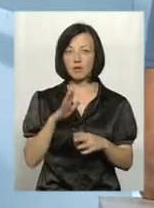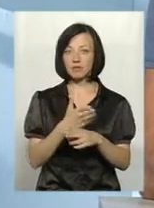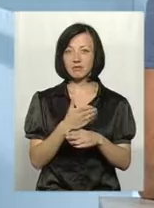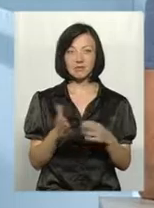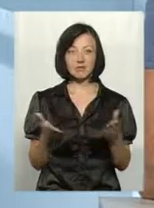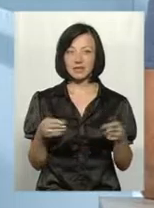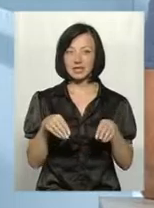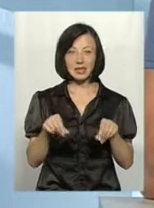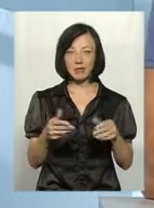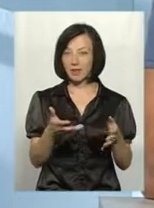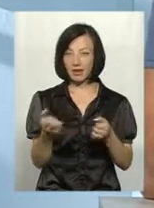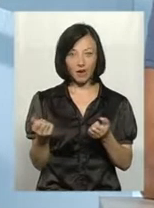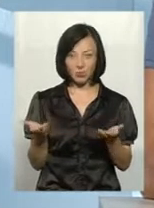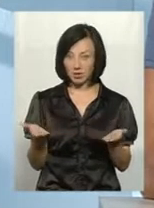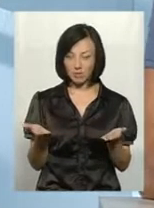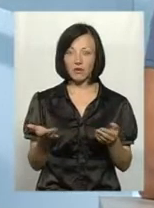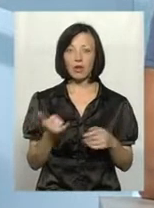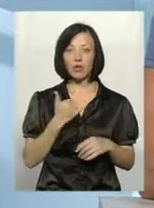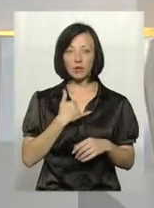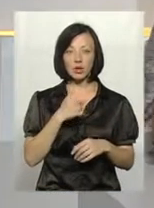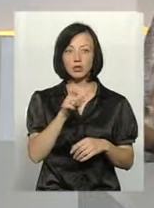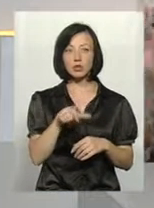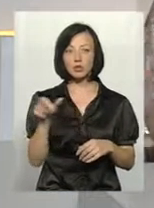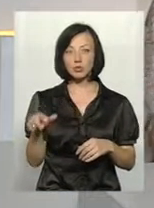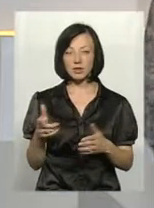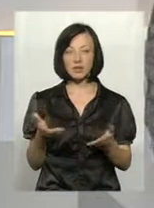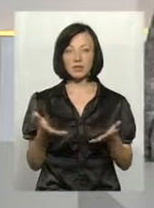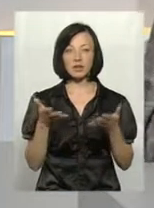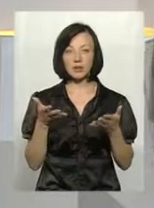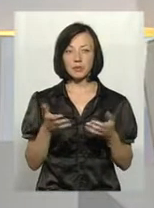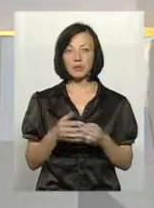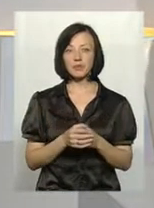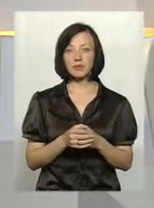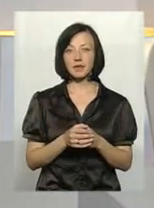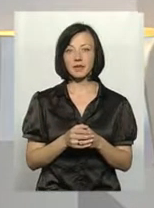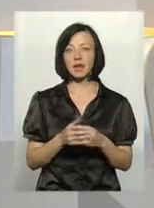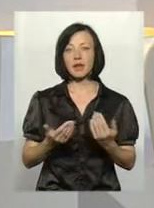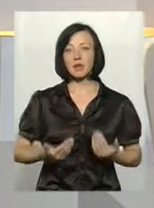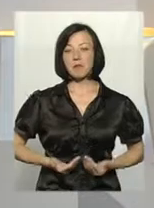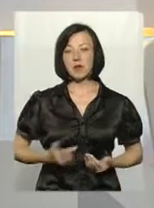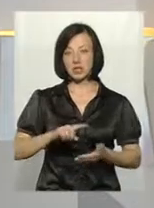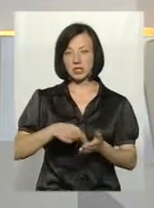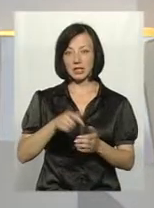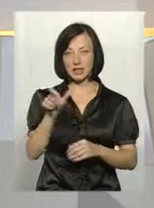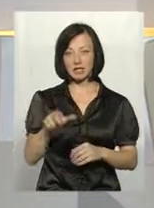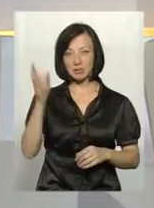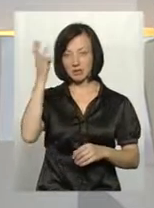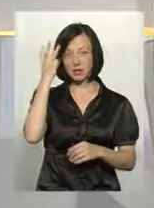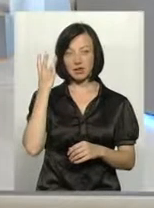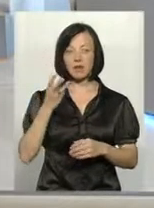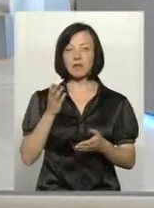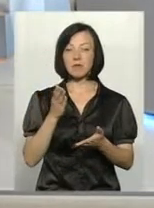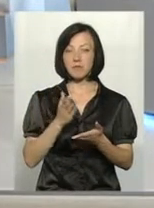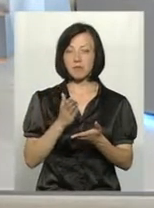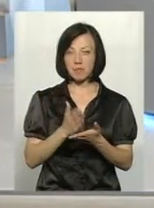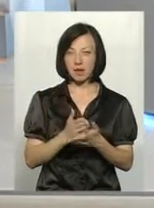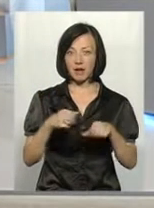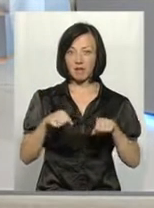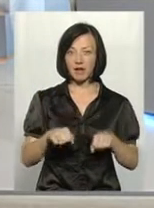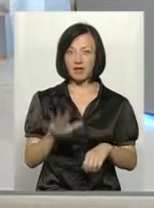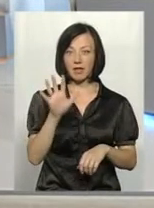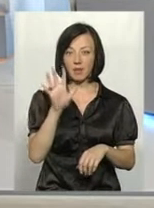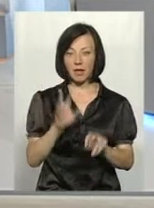Вони ж землю не отримали, тому в нас люди виявилися... Так, і отримати навіть той самий мешканець міста Хмельницького має право на 5 видів